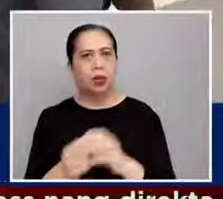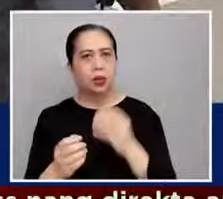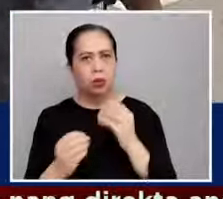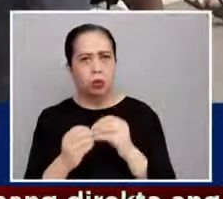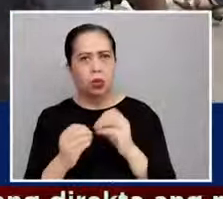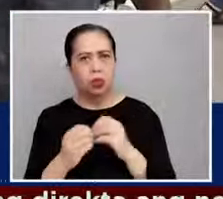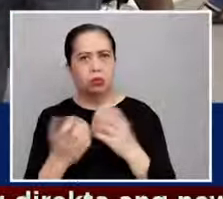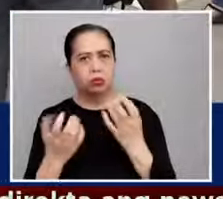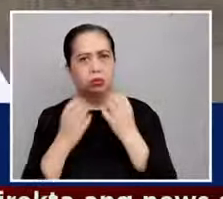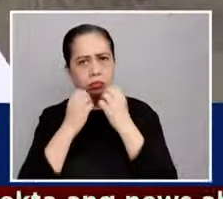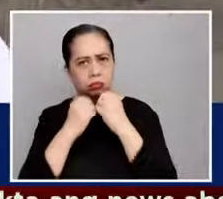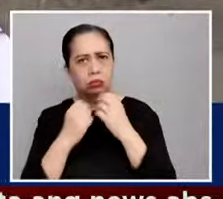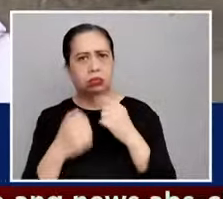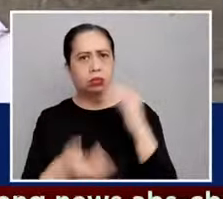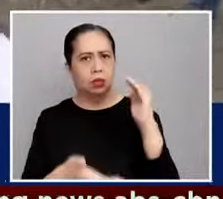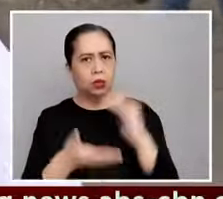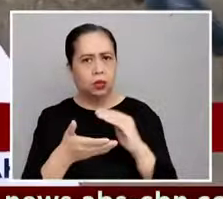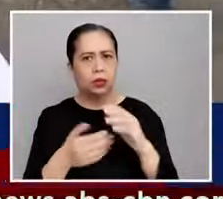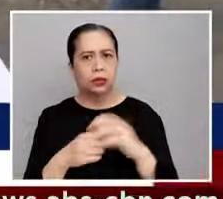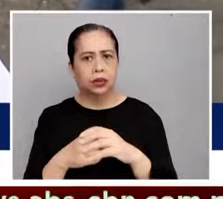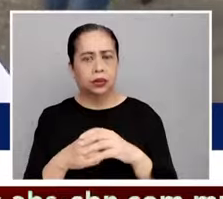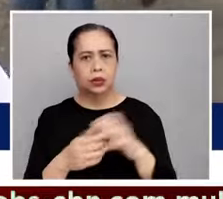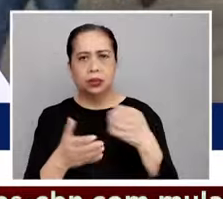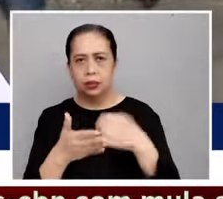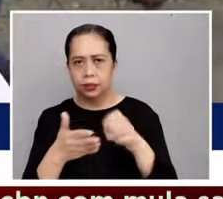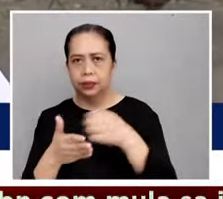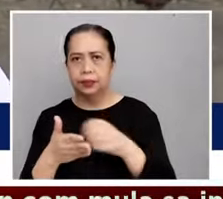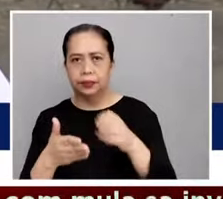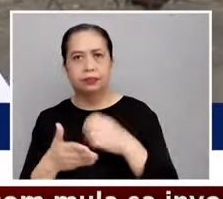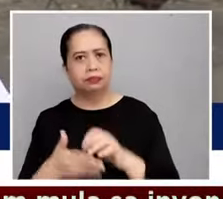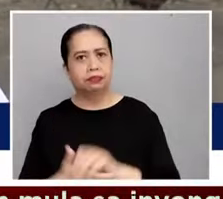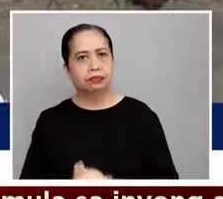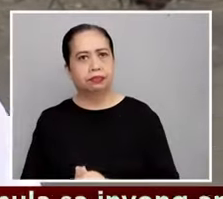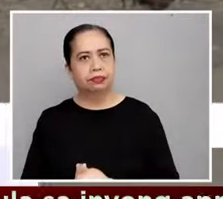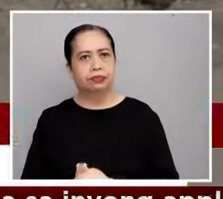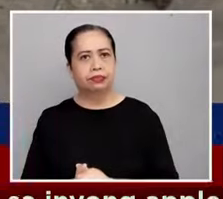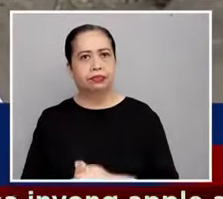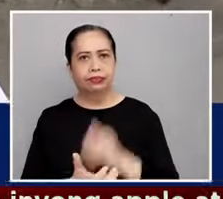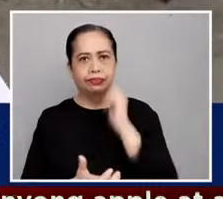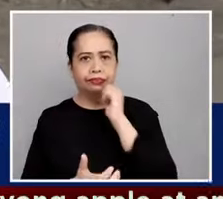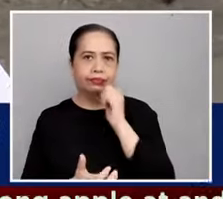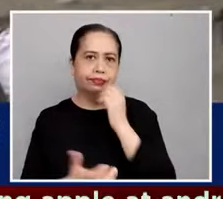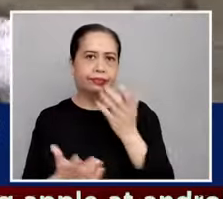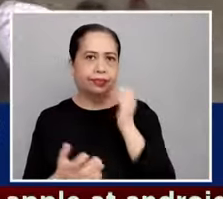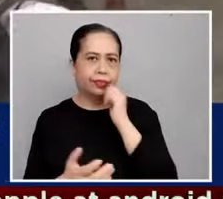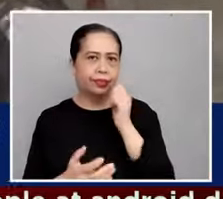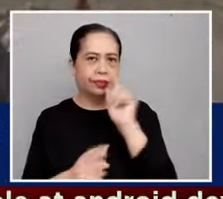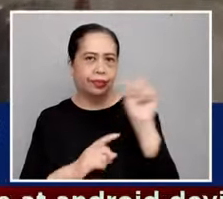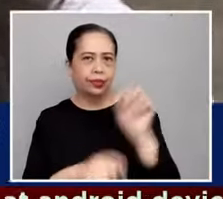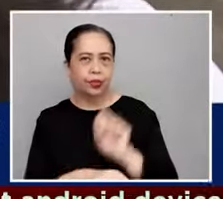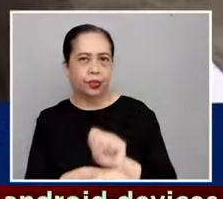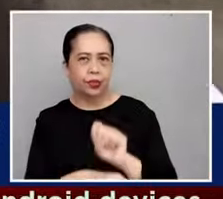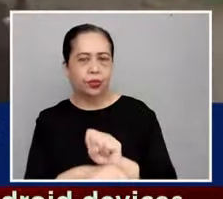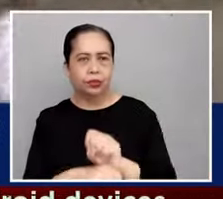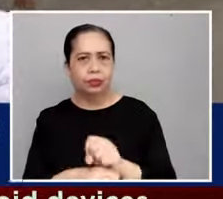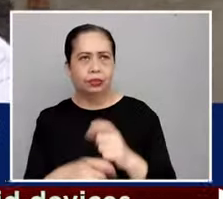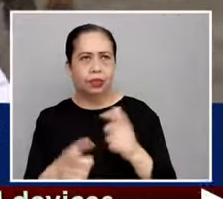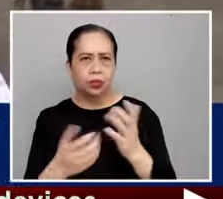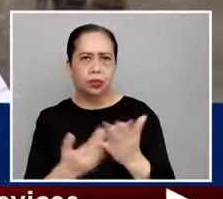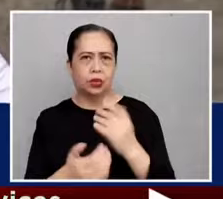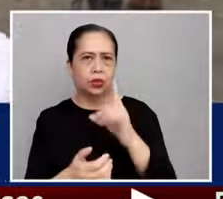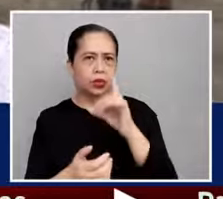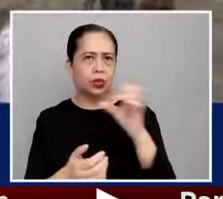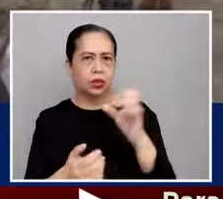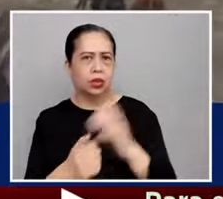kasi bawas na rin ma'am sa gastusin namin araw-araw. Siyempre araw-araw pumapasok. Malaki ma'am, halos 100